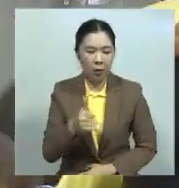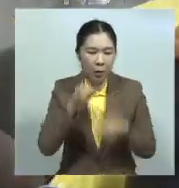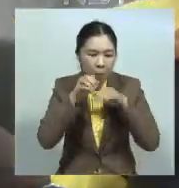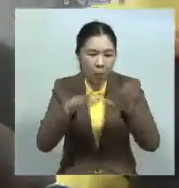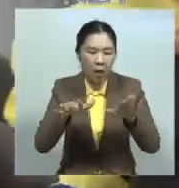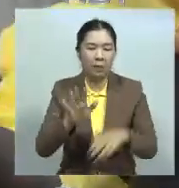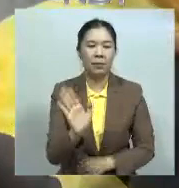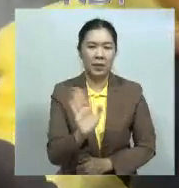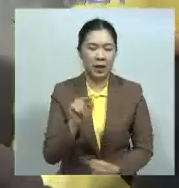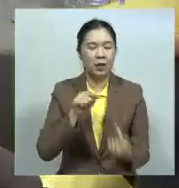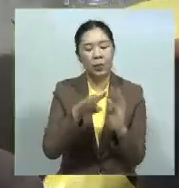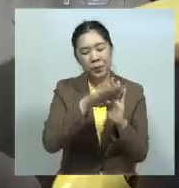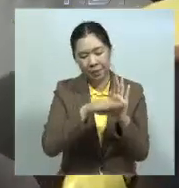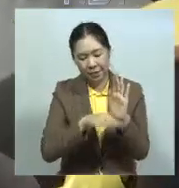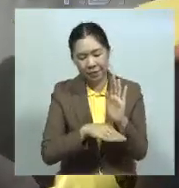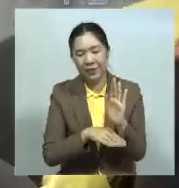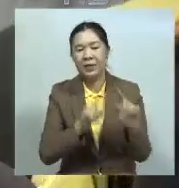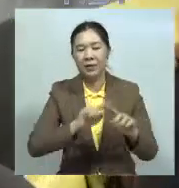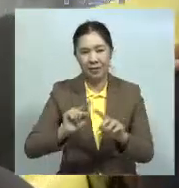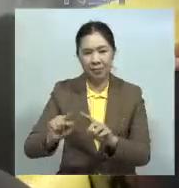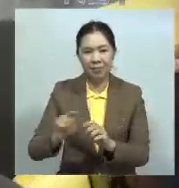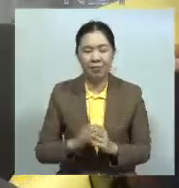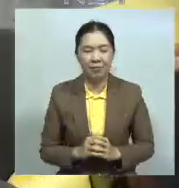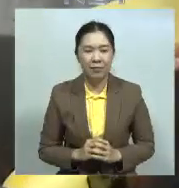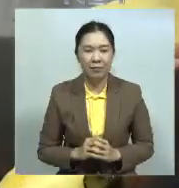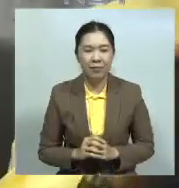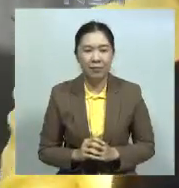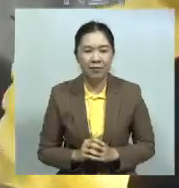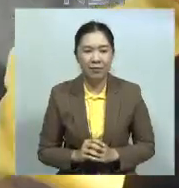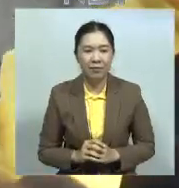ใช่หรอกครับมันต้องมีมาตรการรองรับหลายอย่างนะฮะ